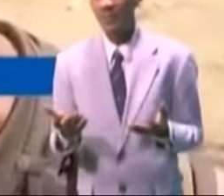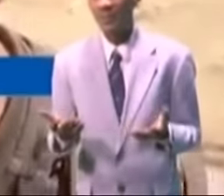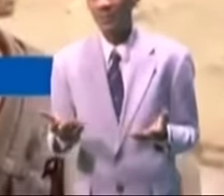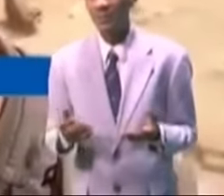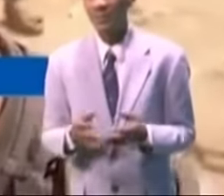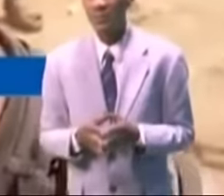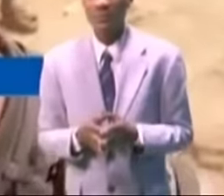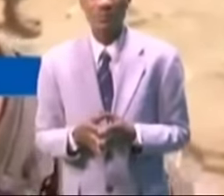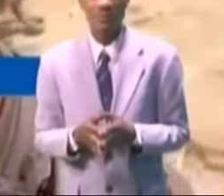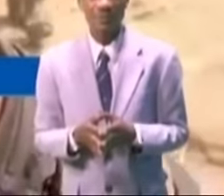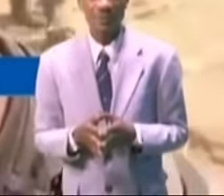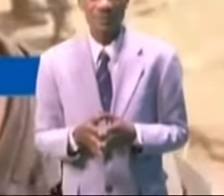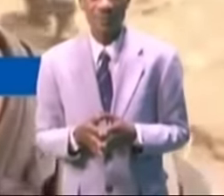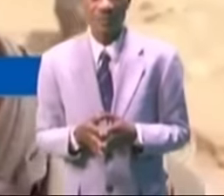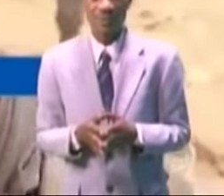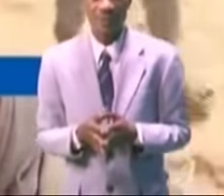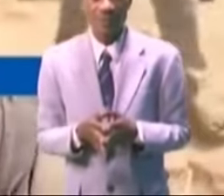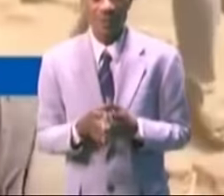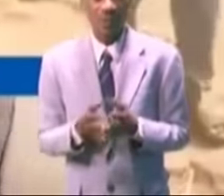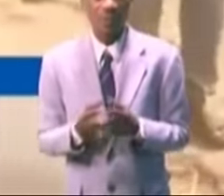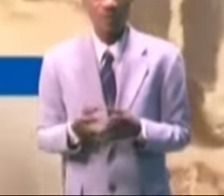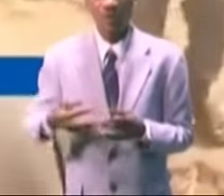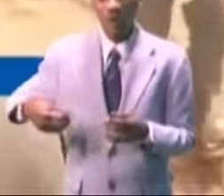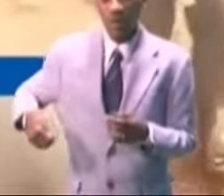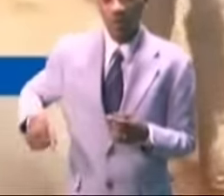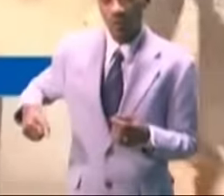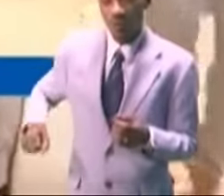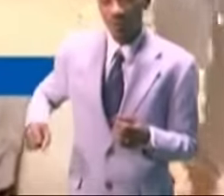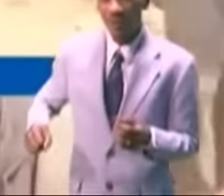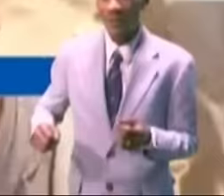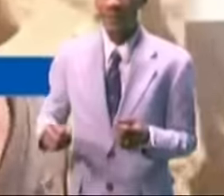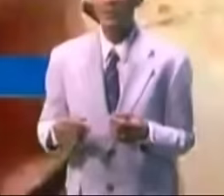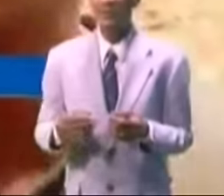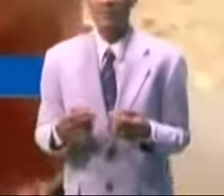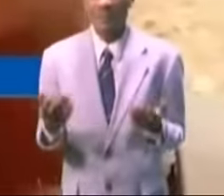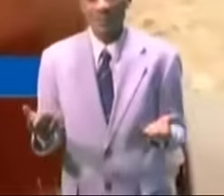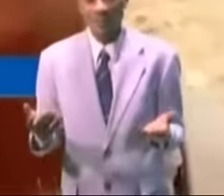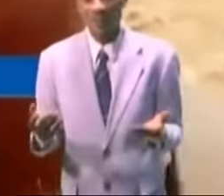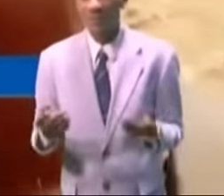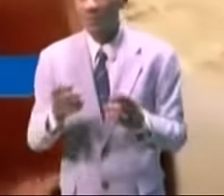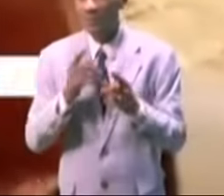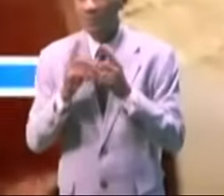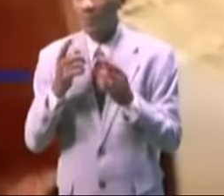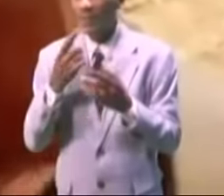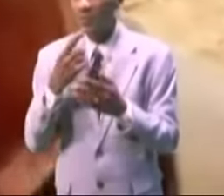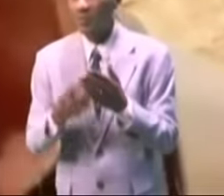Le conducteur n'a pas respecté les normes en matière de navigation.